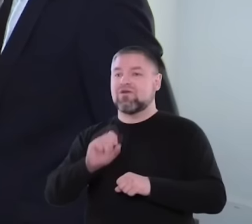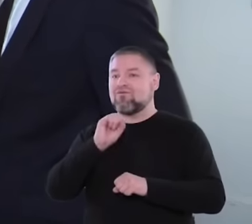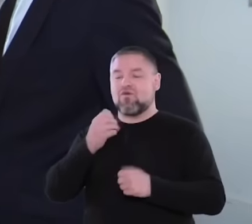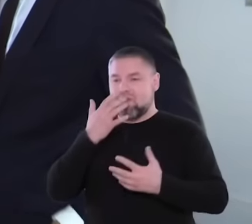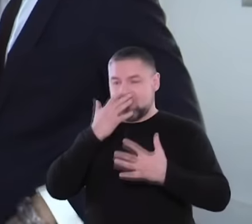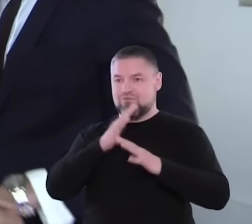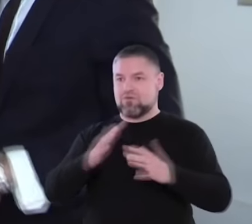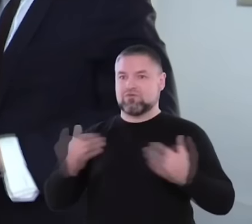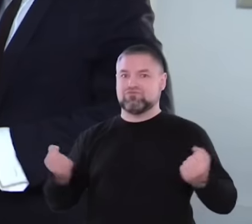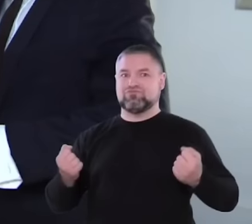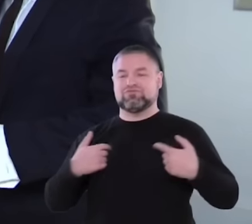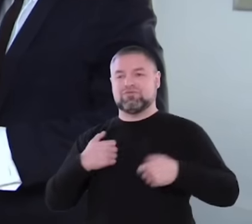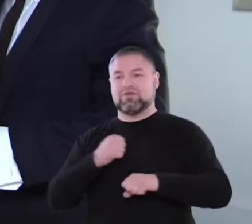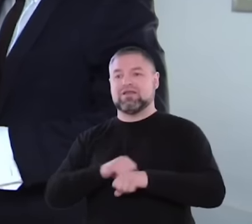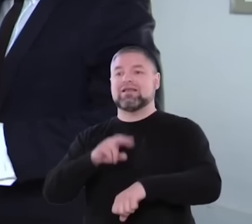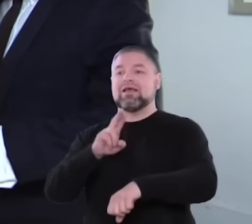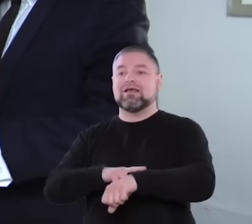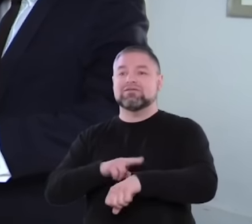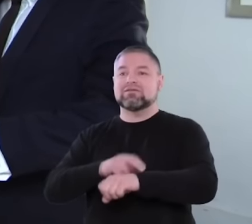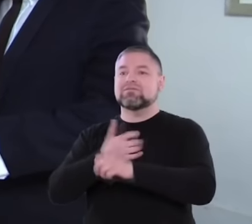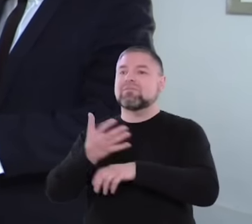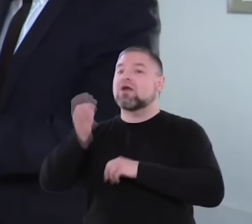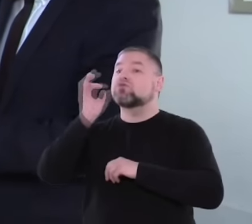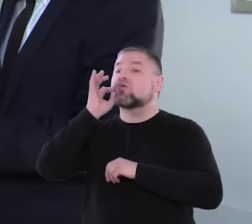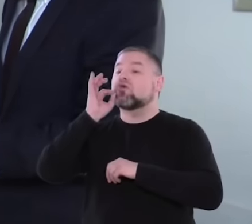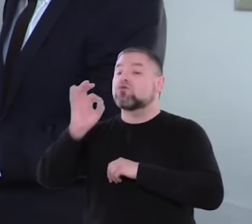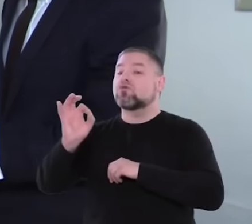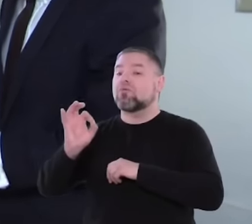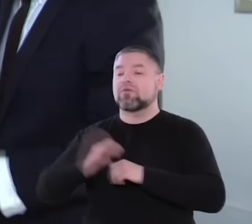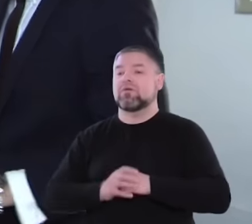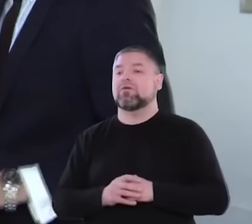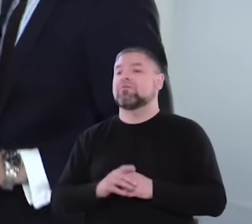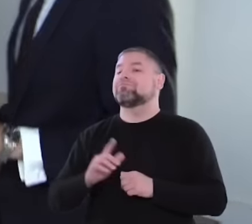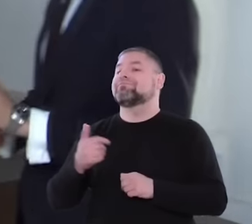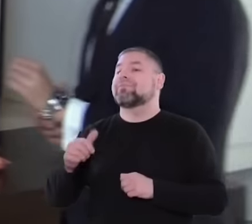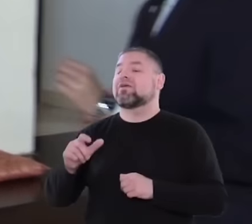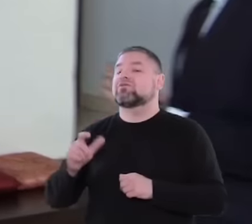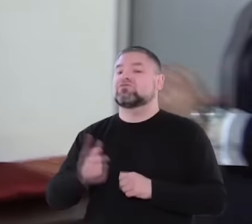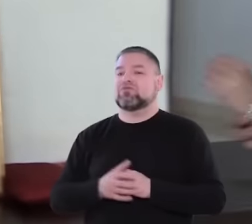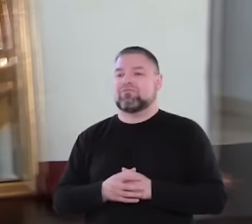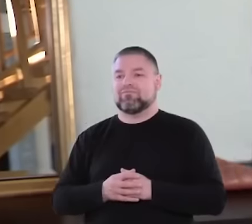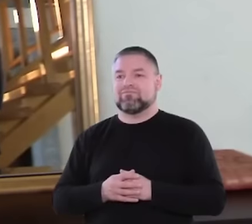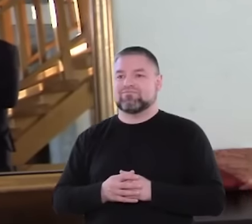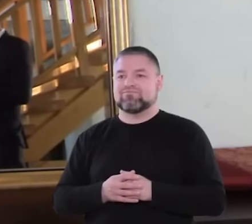wyróżnia. Zegarek jest bardzo dobry. Brakuje ci tylko...